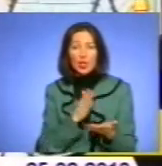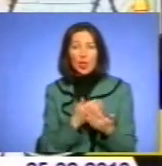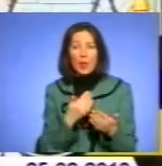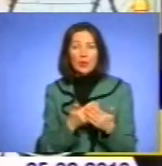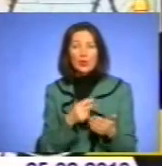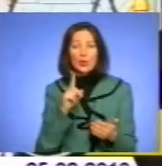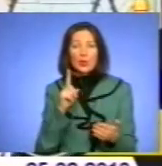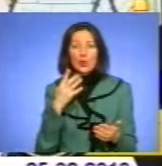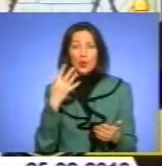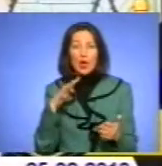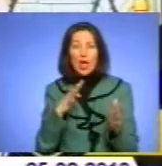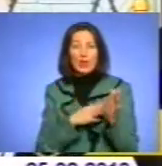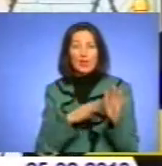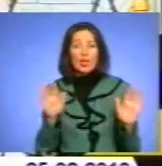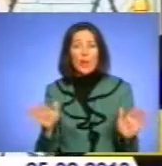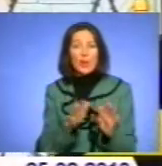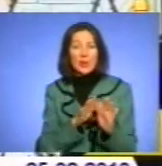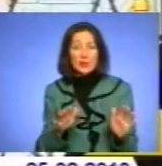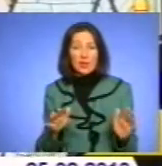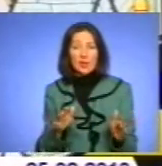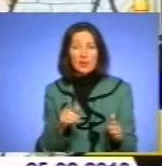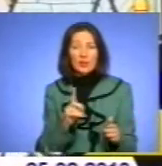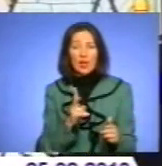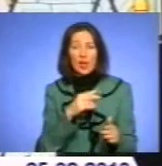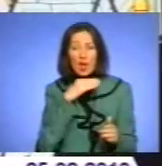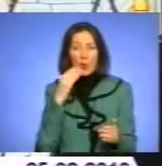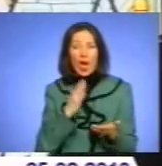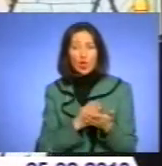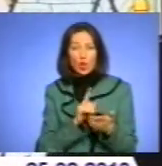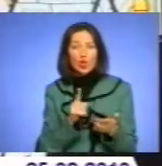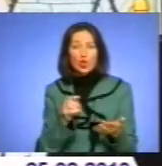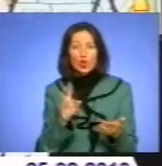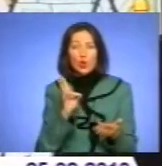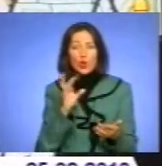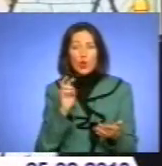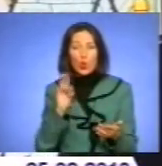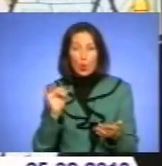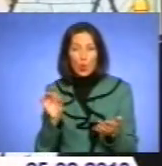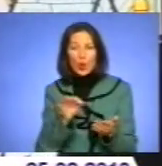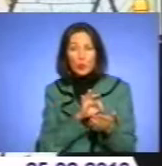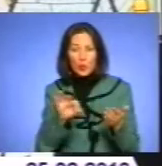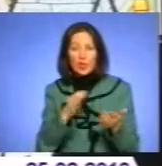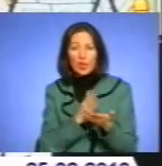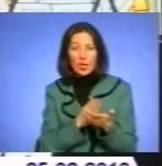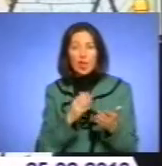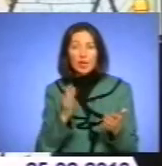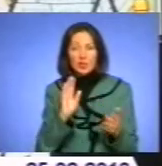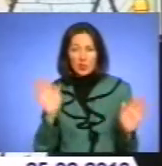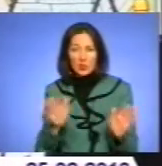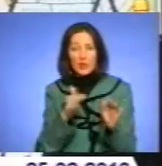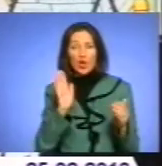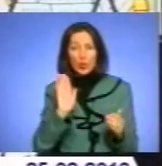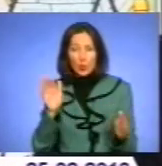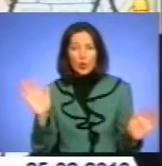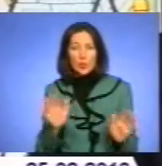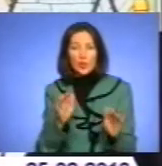149 пісенного твору. Є вона багато, які покладені на ноти, є щось співають, є щось ще будуть співати. Я і назвав книжку цю «Для